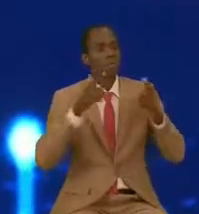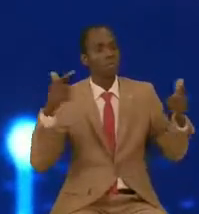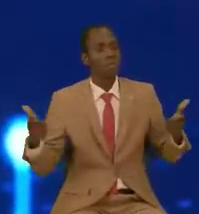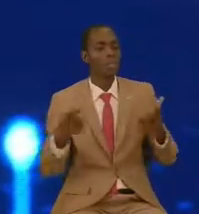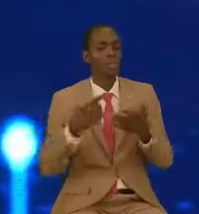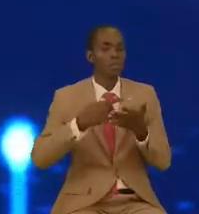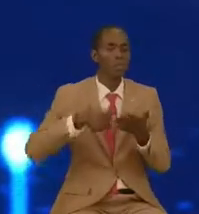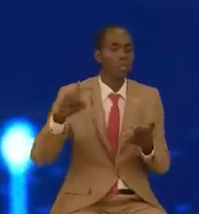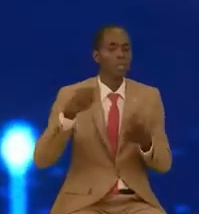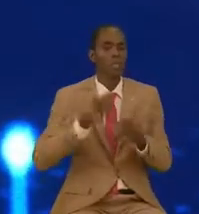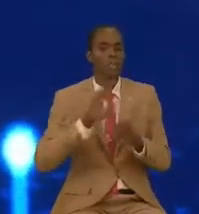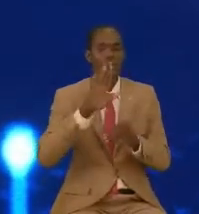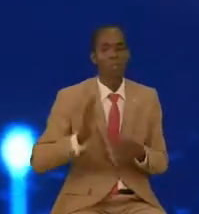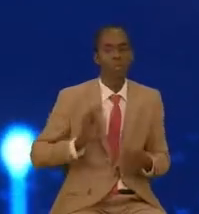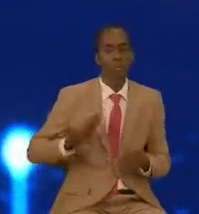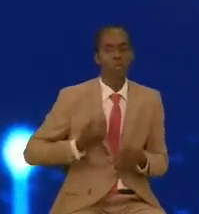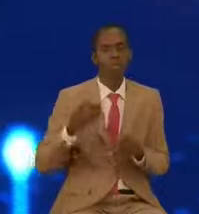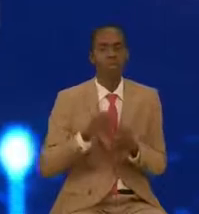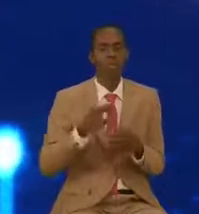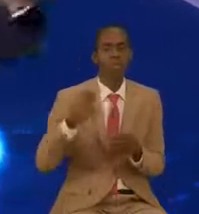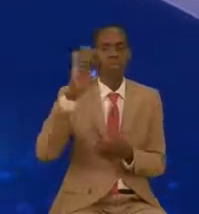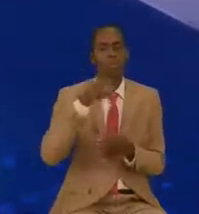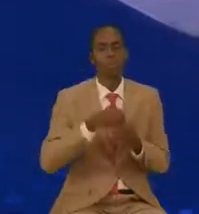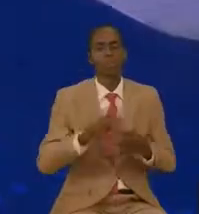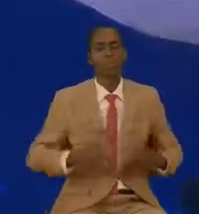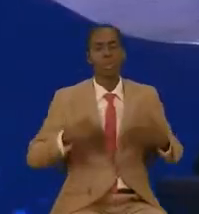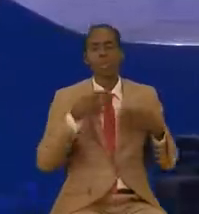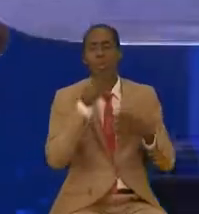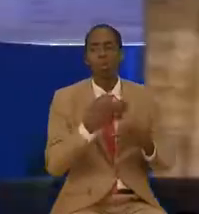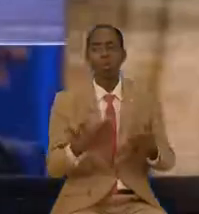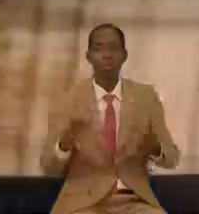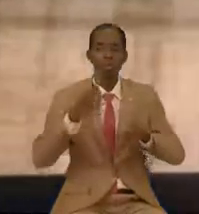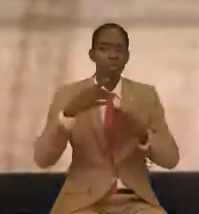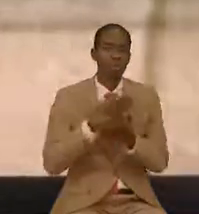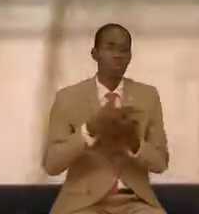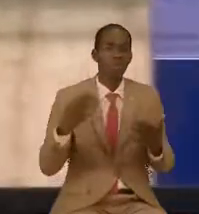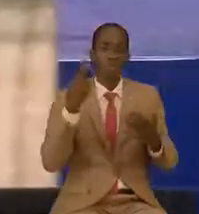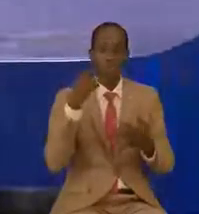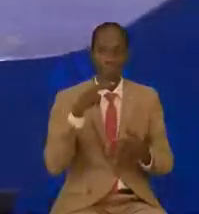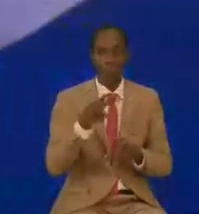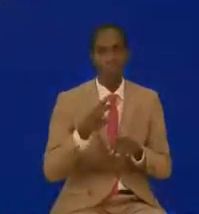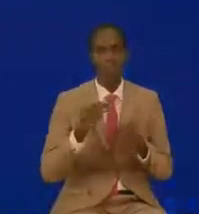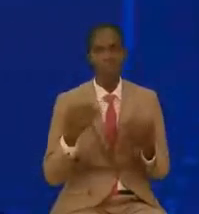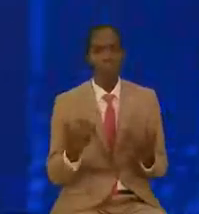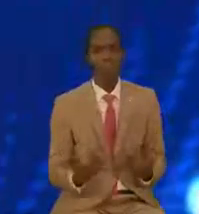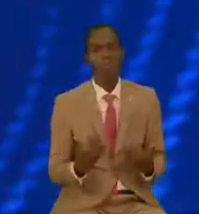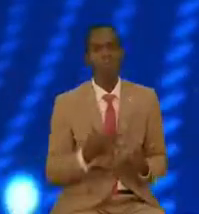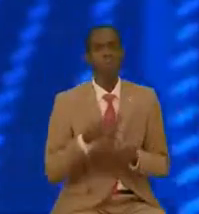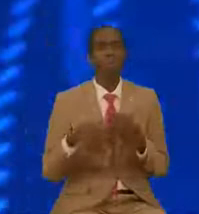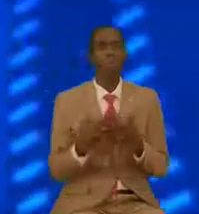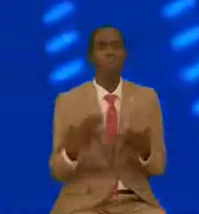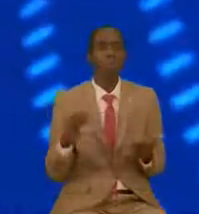marque indélébile dans ton esprit, dans ta vie. Les choses anciennes sont passées.